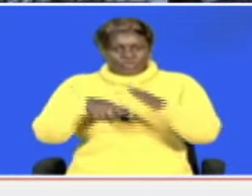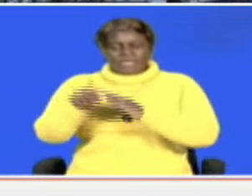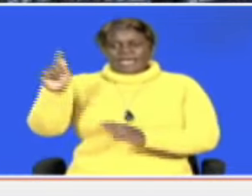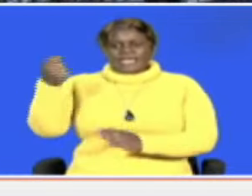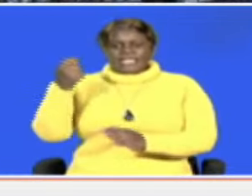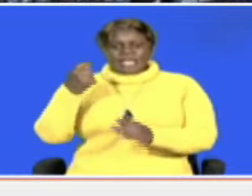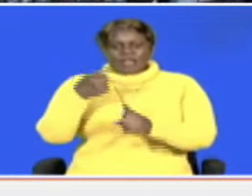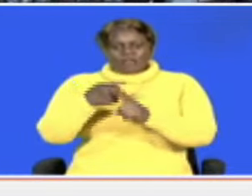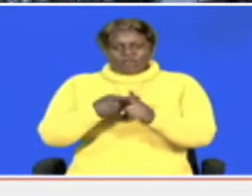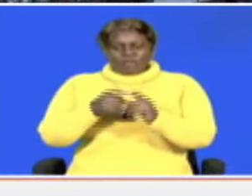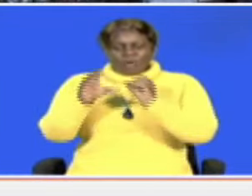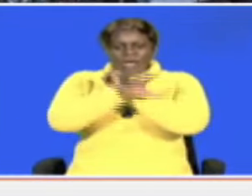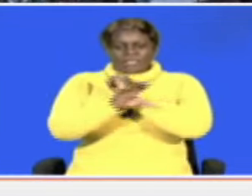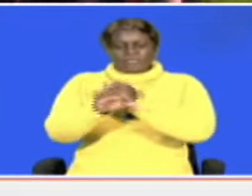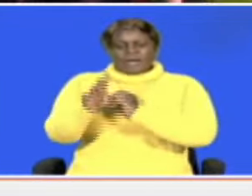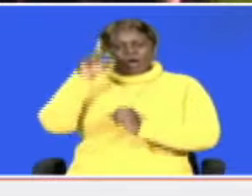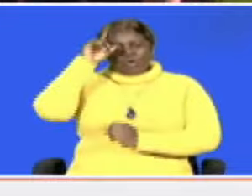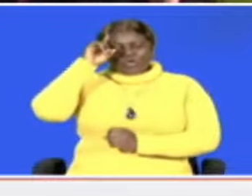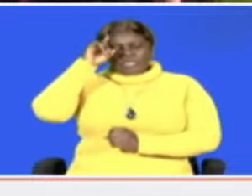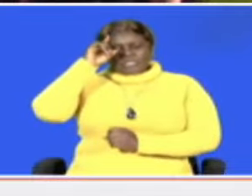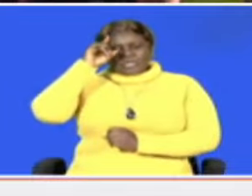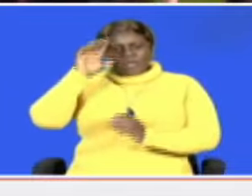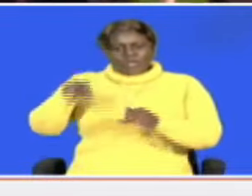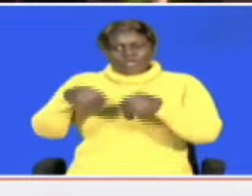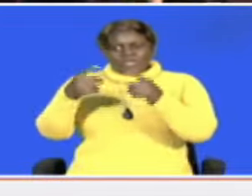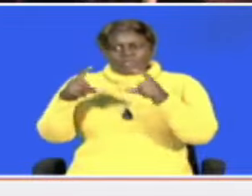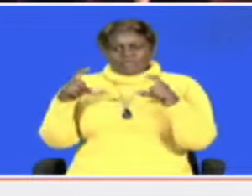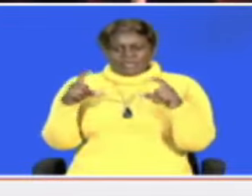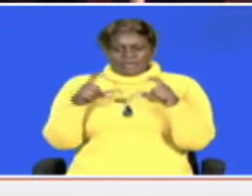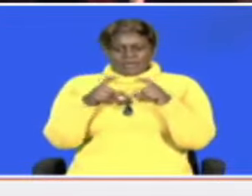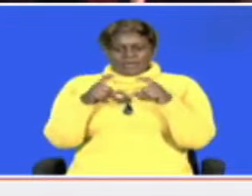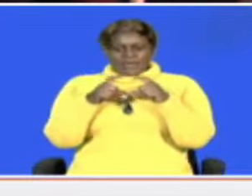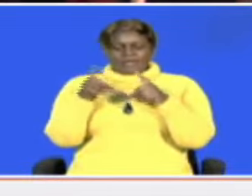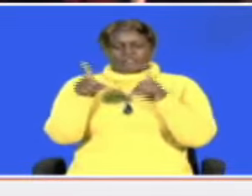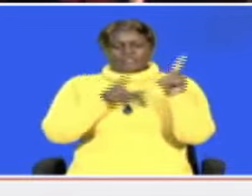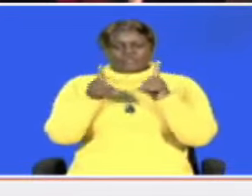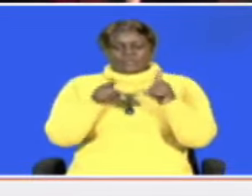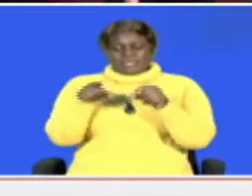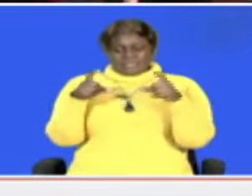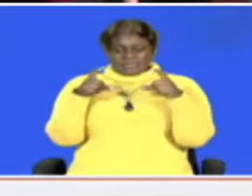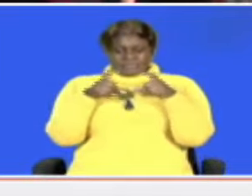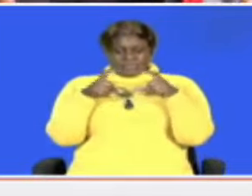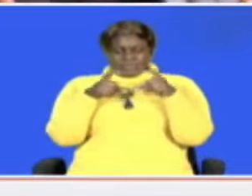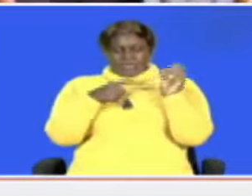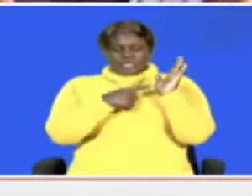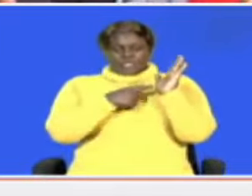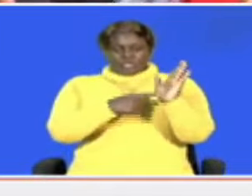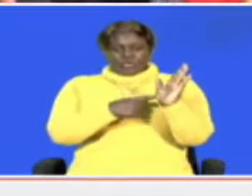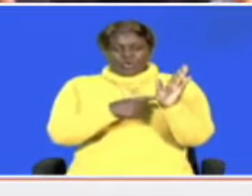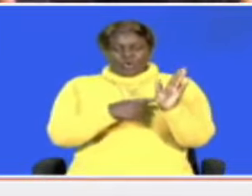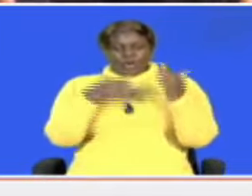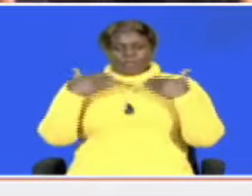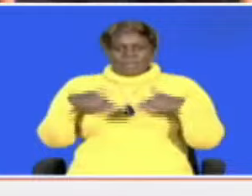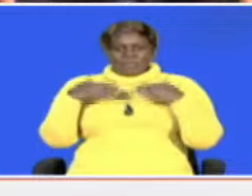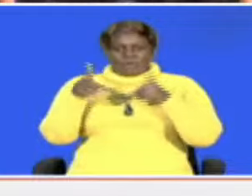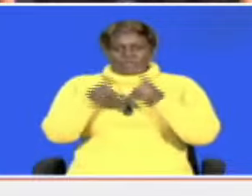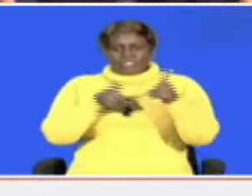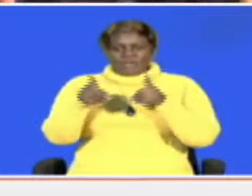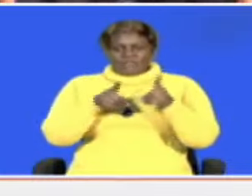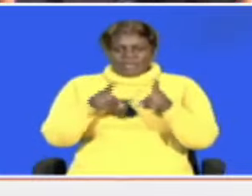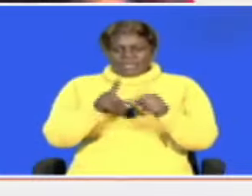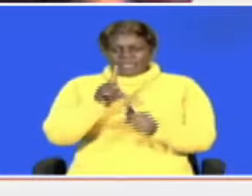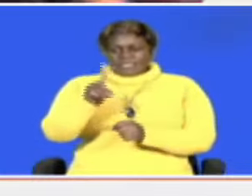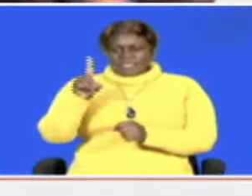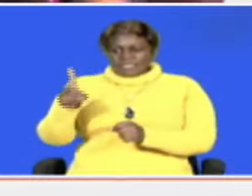Kenya kutoka nchi zao za asili na kupewa hati za kusafiri. Hati hizo zinaonyesha idadi ya watu wanaosafiri kwa